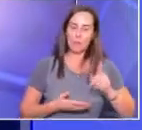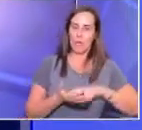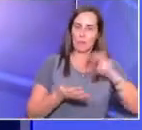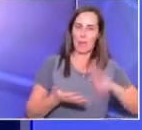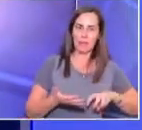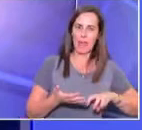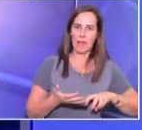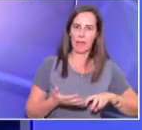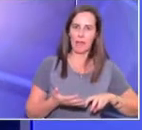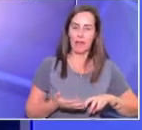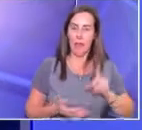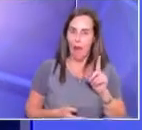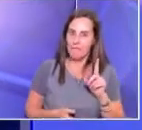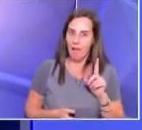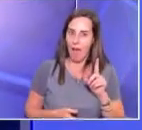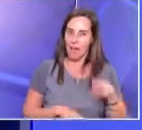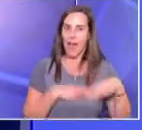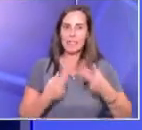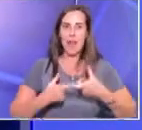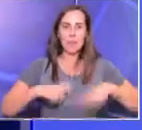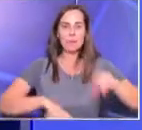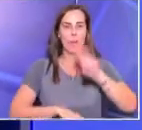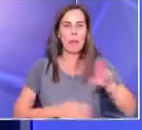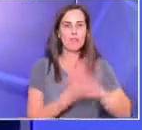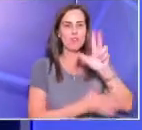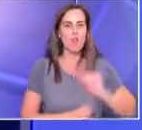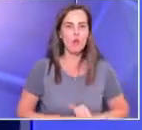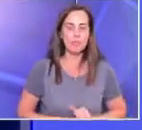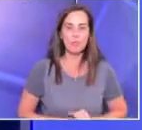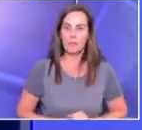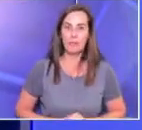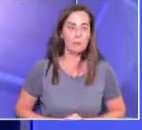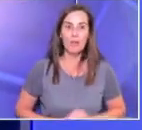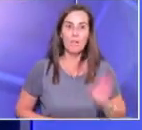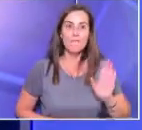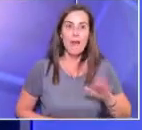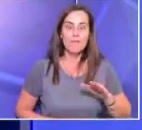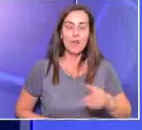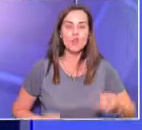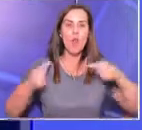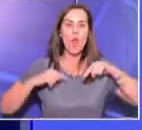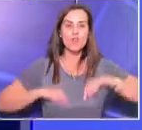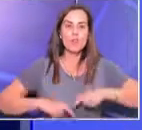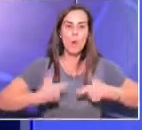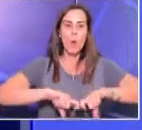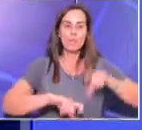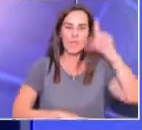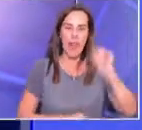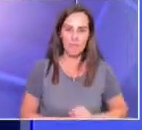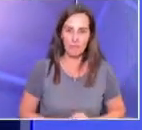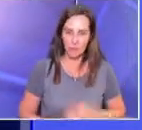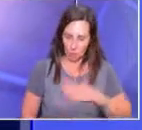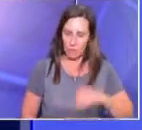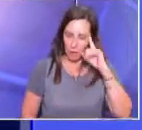להתפטר מתפקידו, אך חזר למועצה ב-2013, ואף מונה ליו"ר מועצת העיר תל אביב יפו.